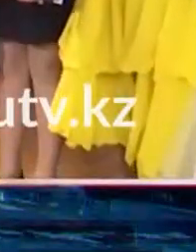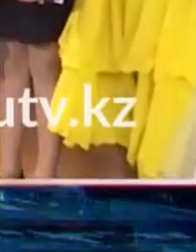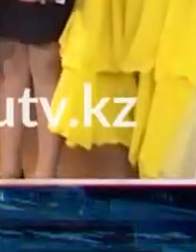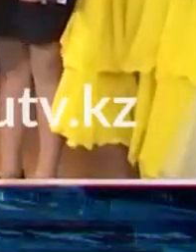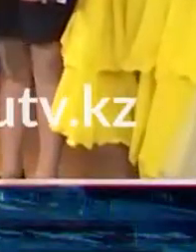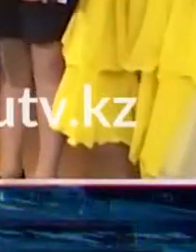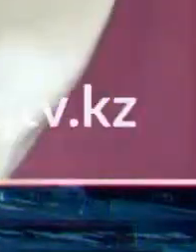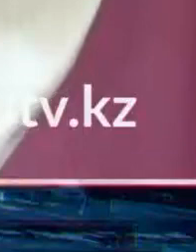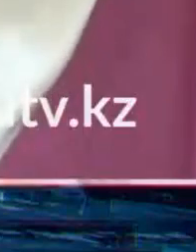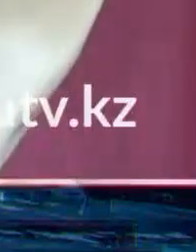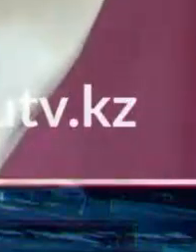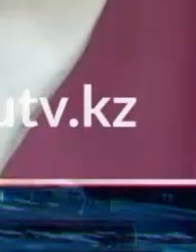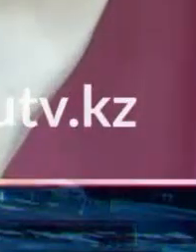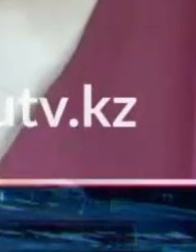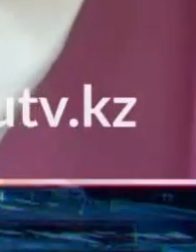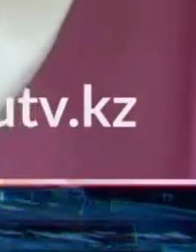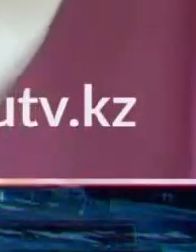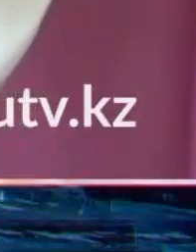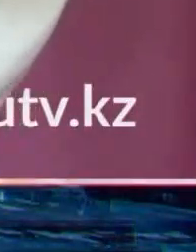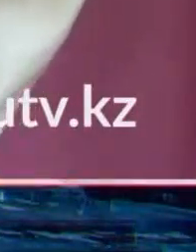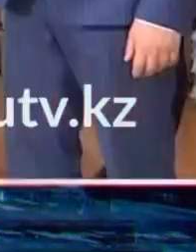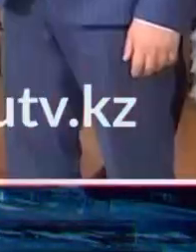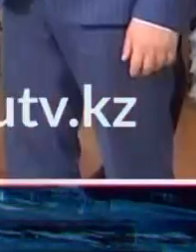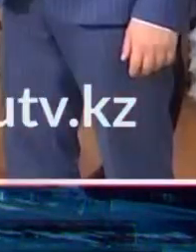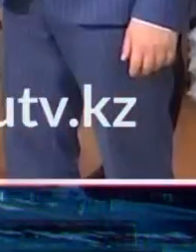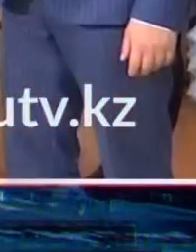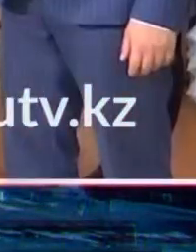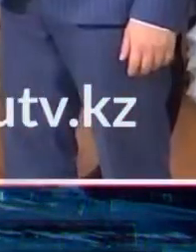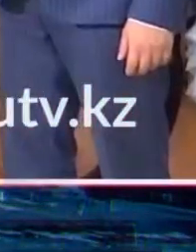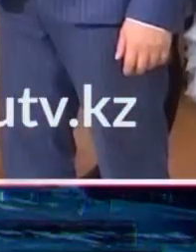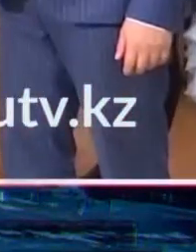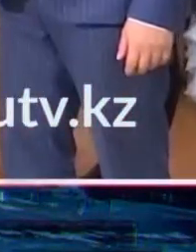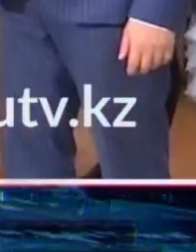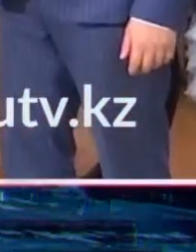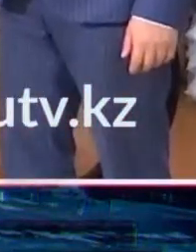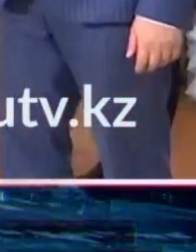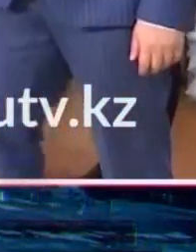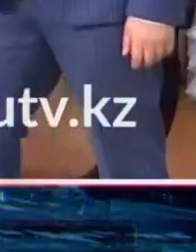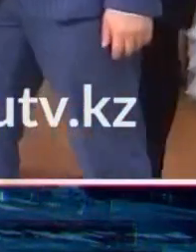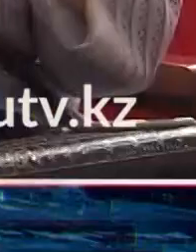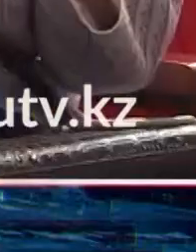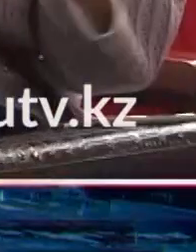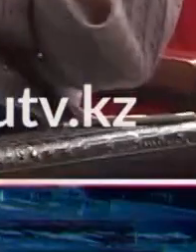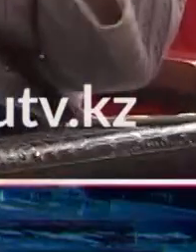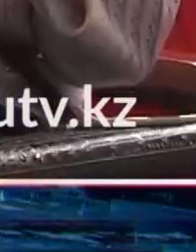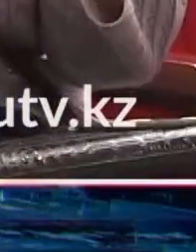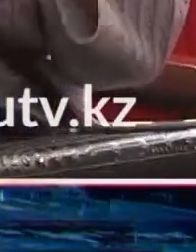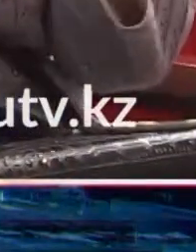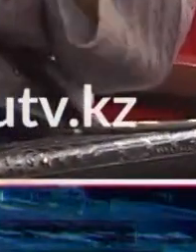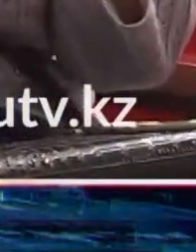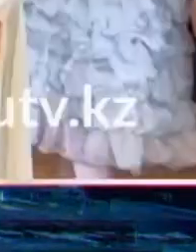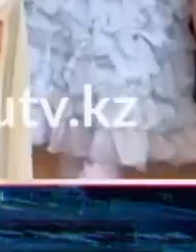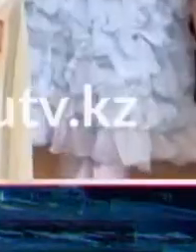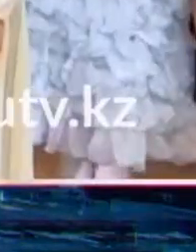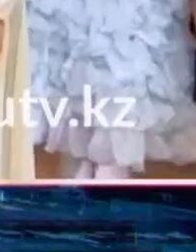Алпамыс, орақты, Қобыланды батыр жырларын жатқа білетін өрендер өсіп келеді. Талдықорғанда жыр жауқар облыстық жас жыршылар